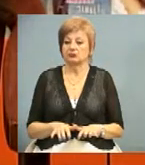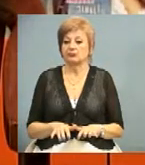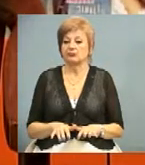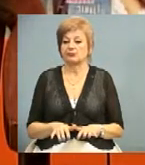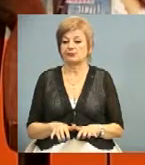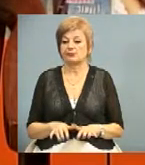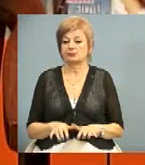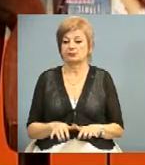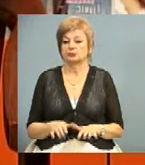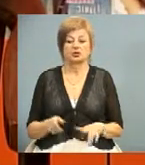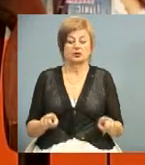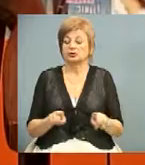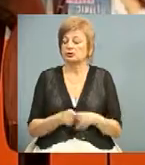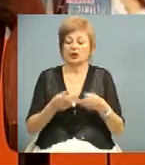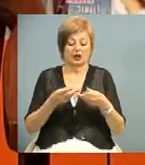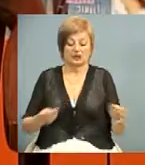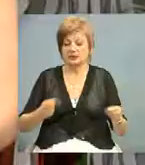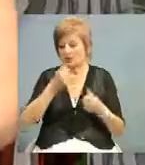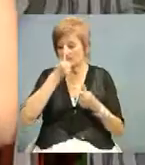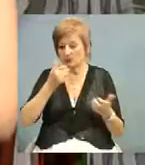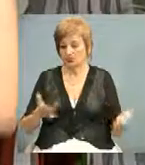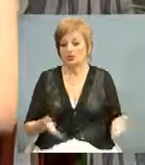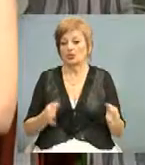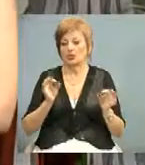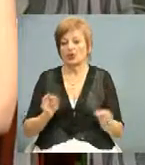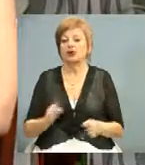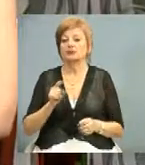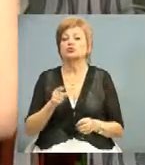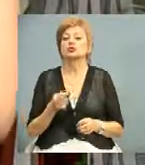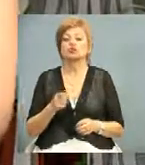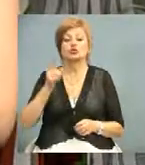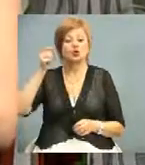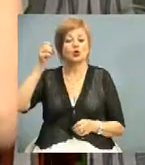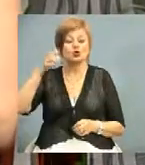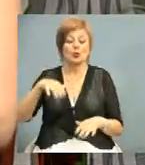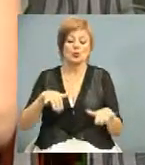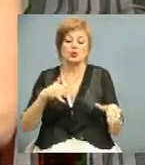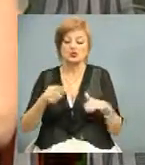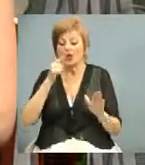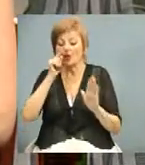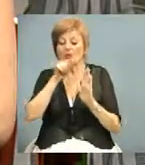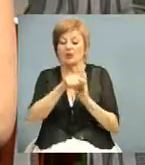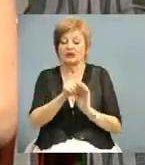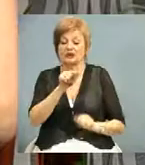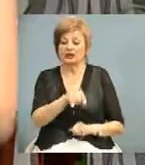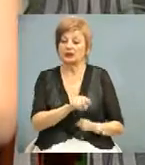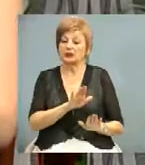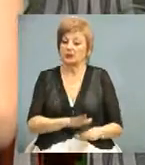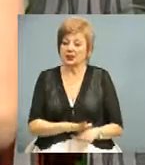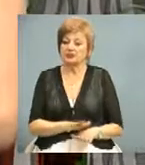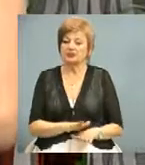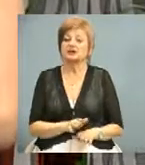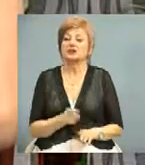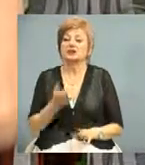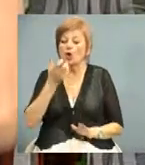сколько не може потанути. Правильно, правильно. А ще сонечко слабко дістає до північно-південного полюсу. Воно в